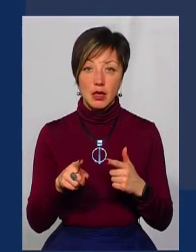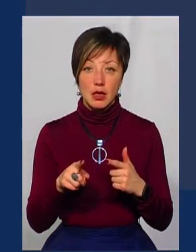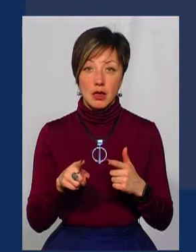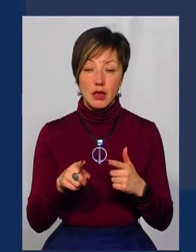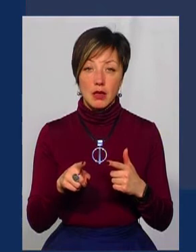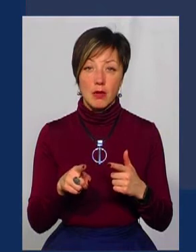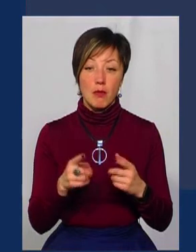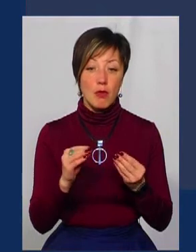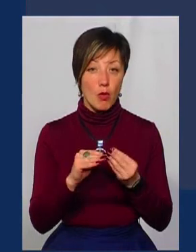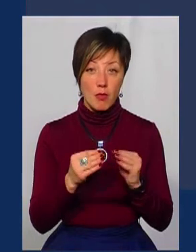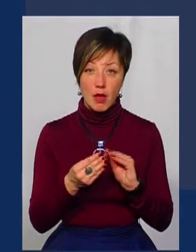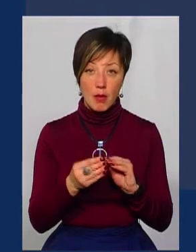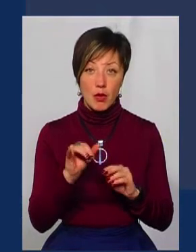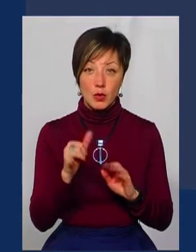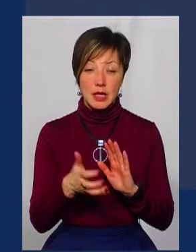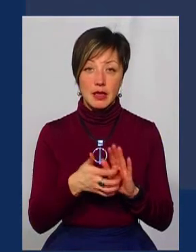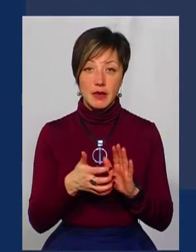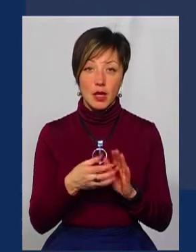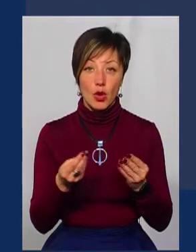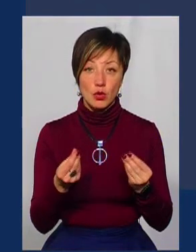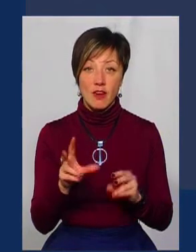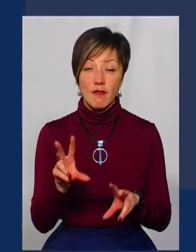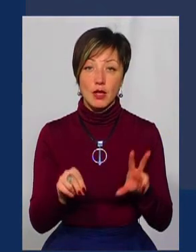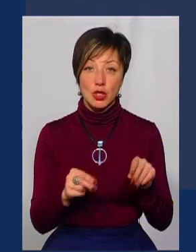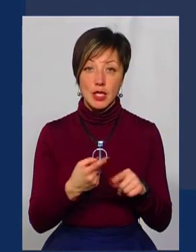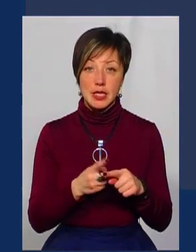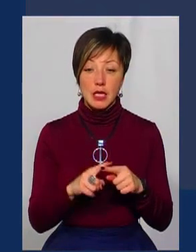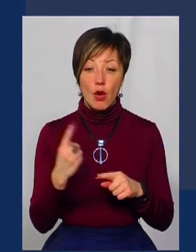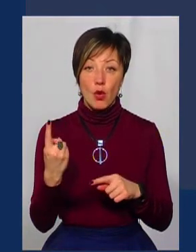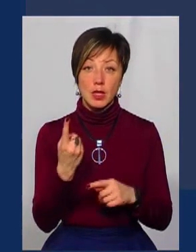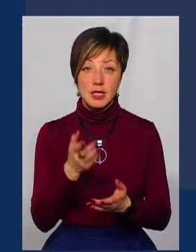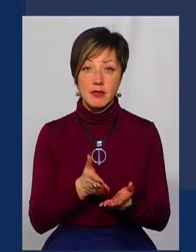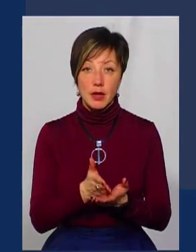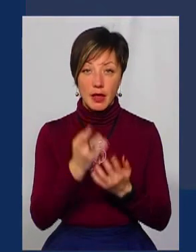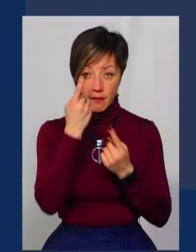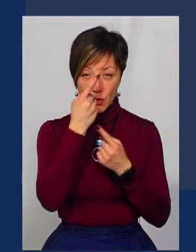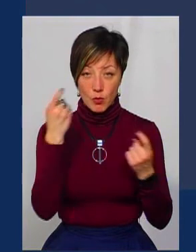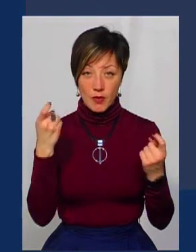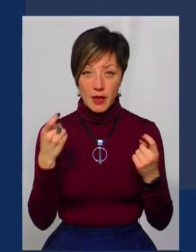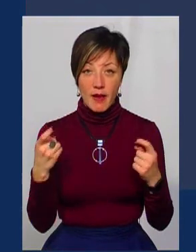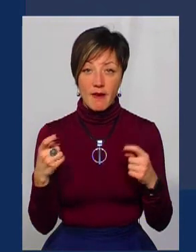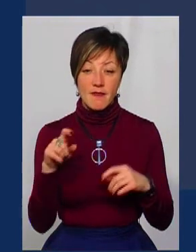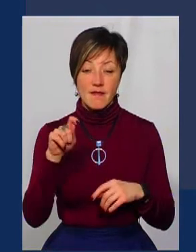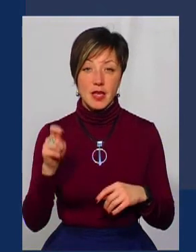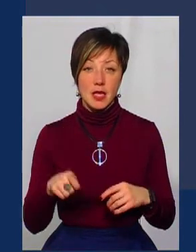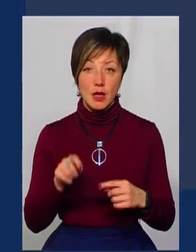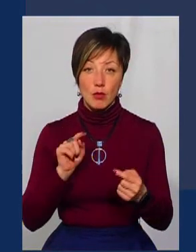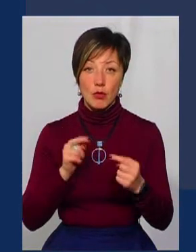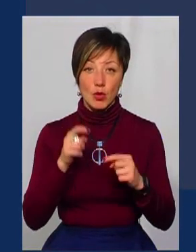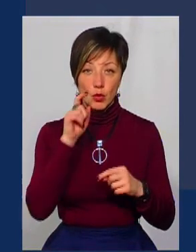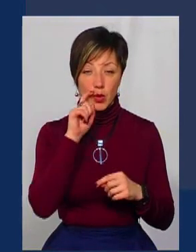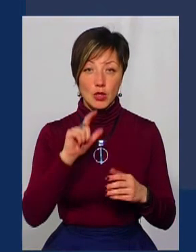віку, це проблема, тому що в них не вистачає коштів. Я вважаю, що це один із варіантів інформаційної війни проти України, яку